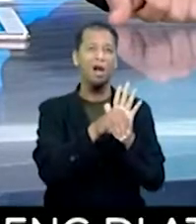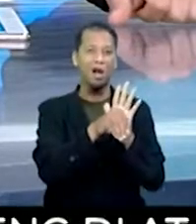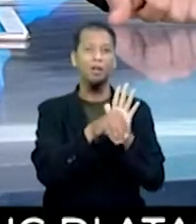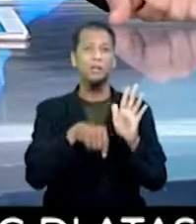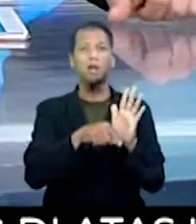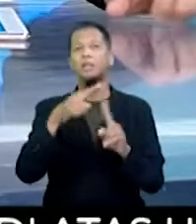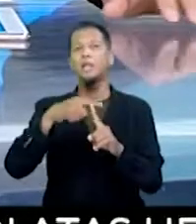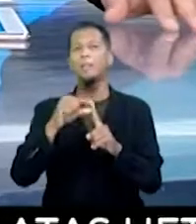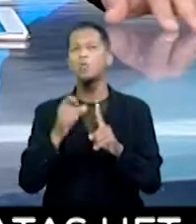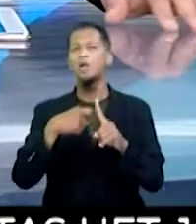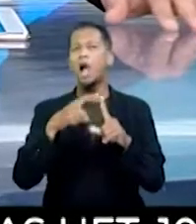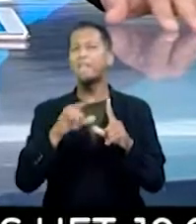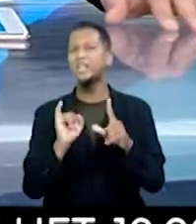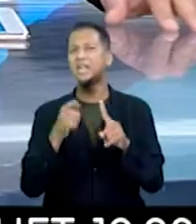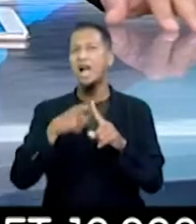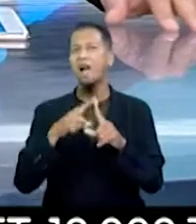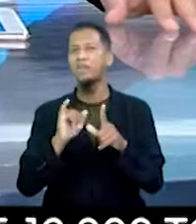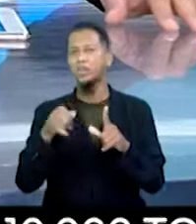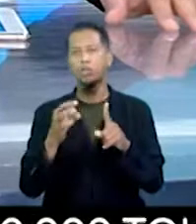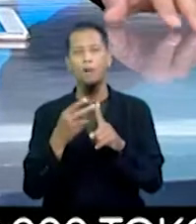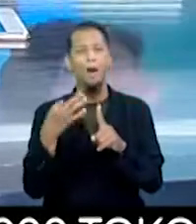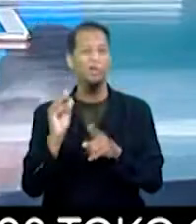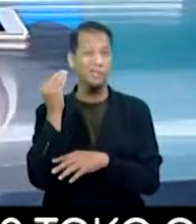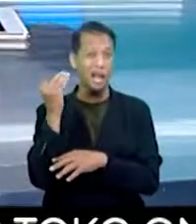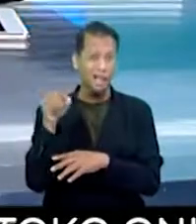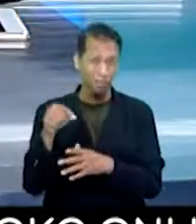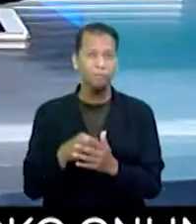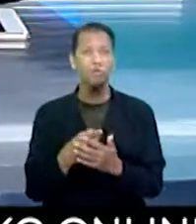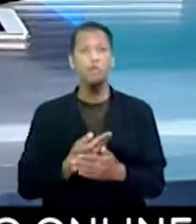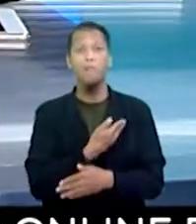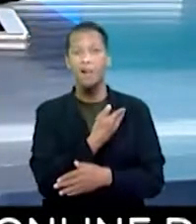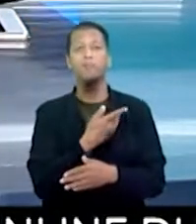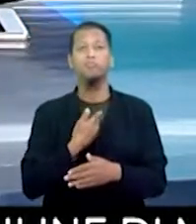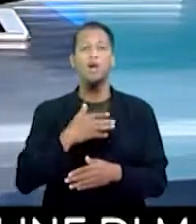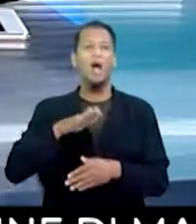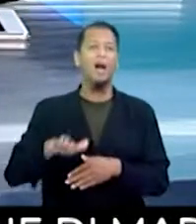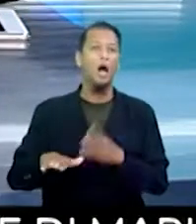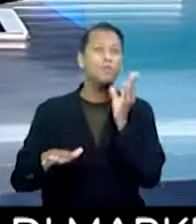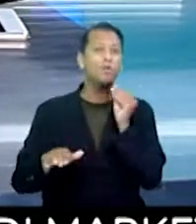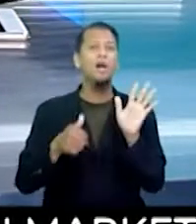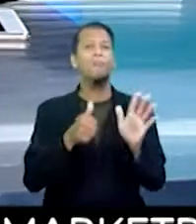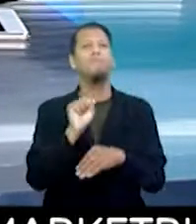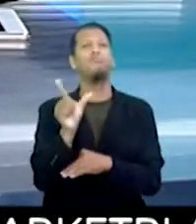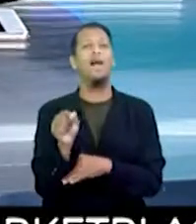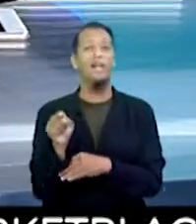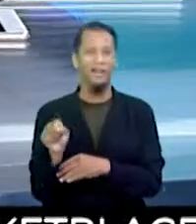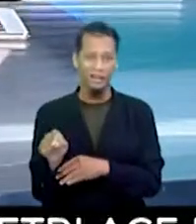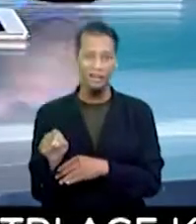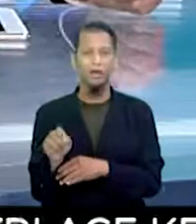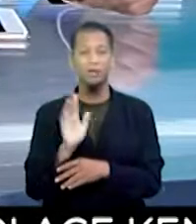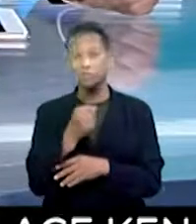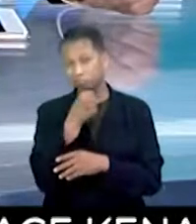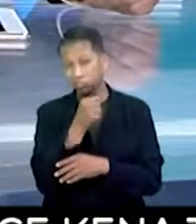kwkw Johar Baru Jakarta Pusat korban meninggalkan seorang anak yang masih berusia enam bulan Berikut